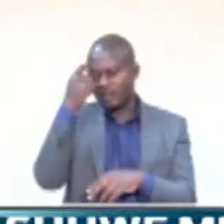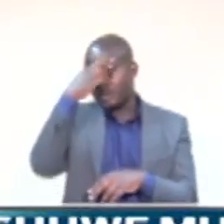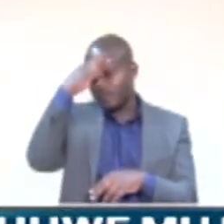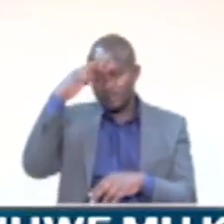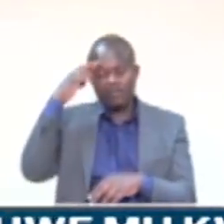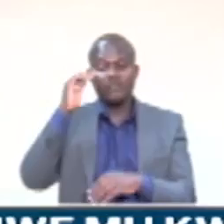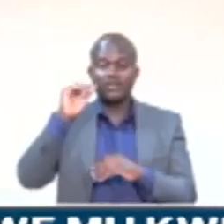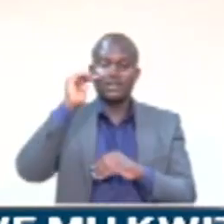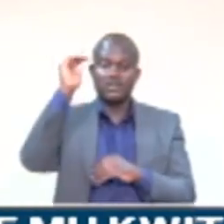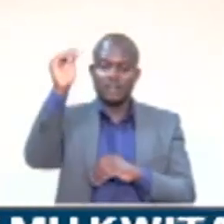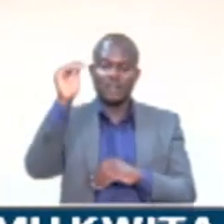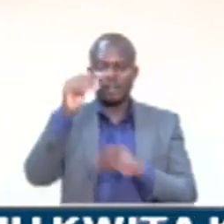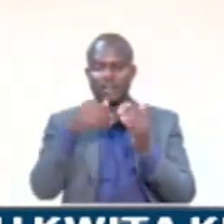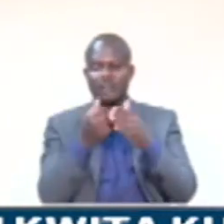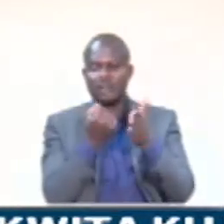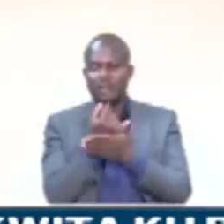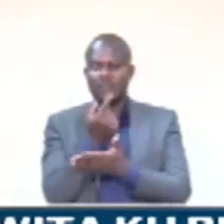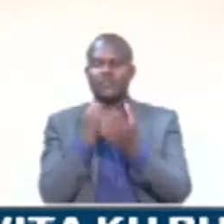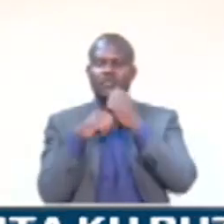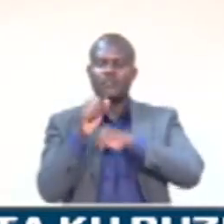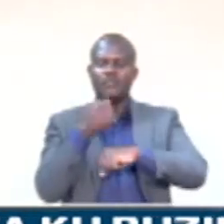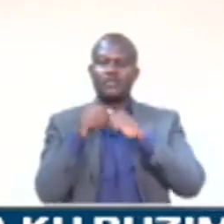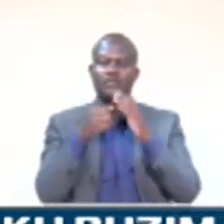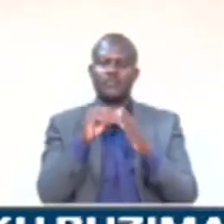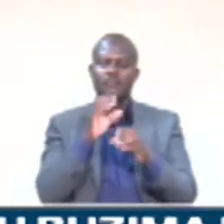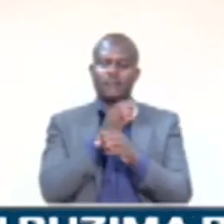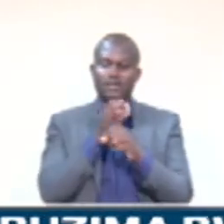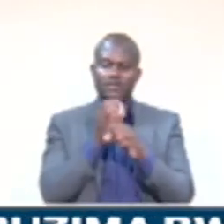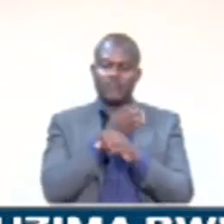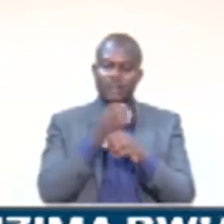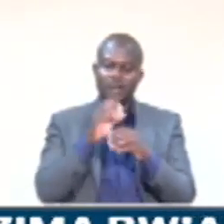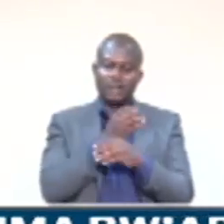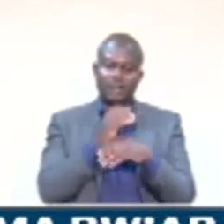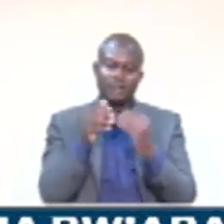impamvu nyamukuru ituma ibikorwa by'amadini n'amatorero